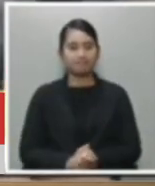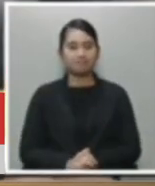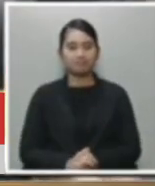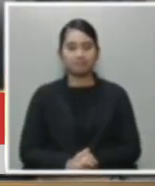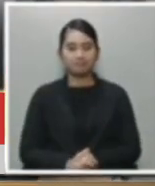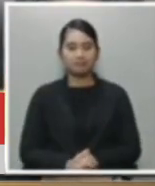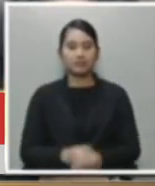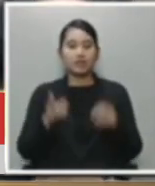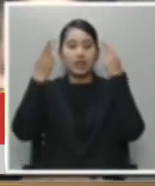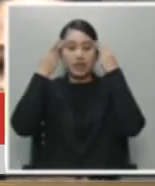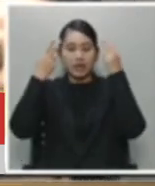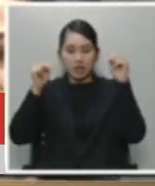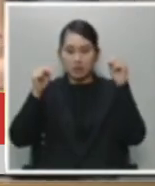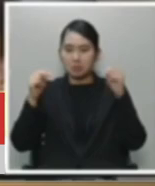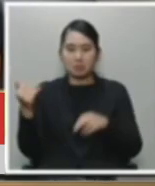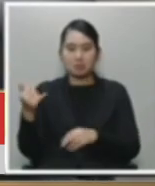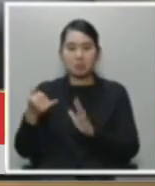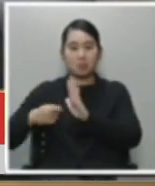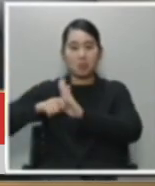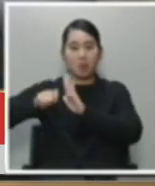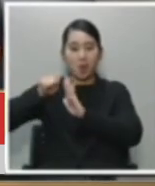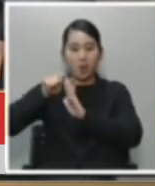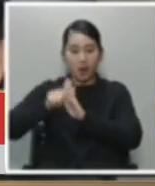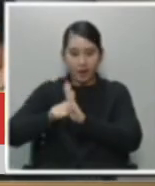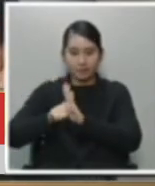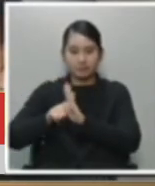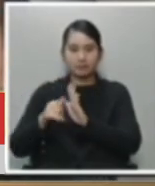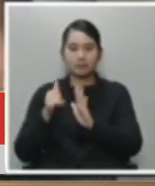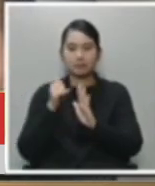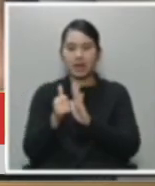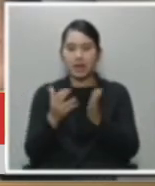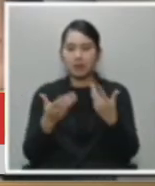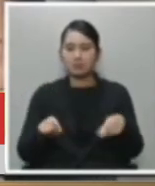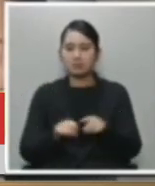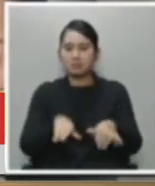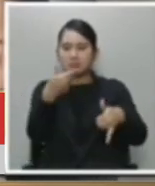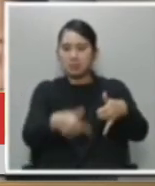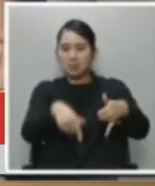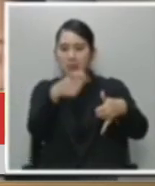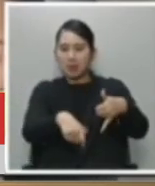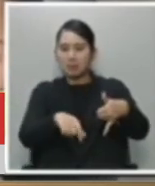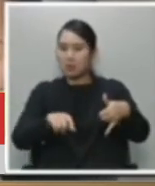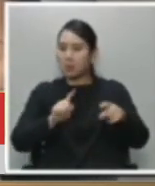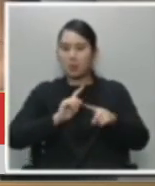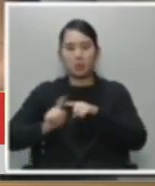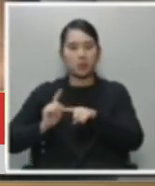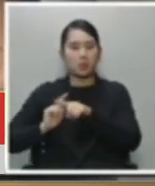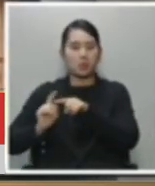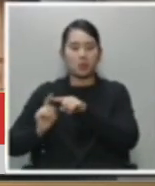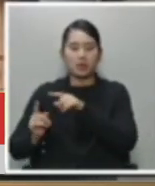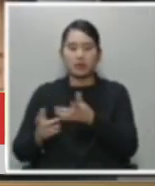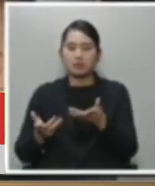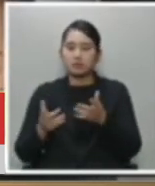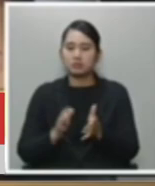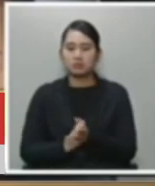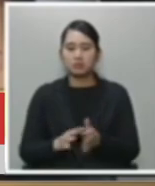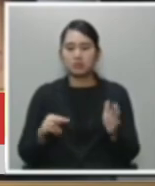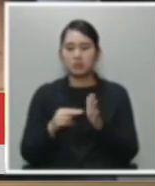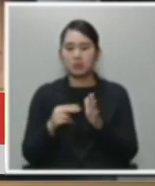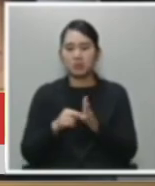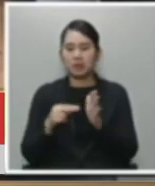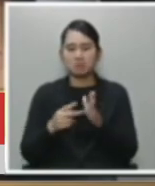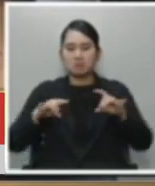กเดินทางไปถึงโคราชแล้วยังมีกิริยาต่างๆนะครับที่แสดงออกถึงความไม่เหมาะส